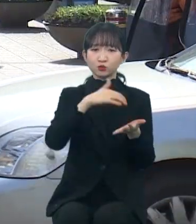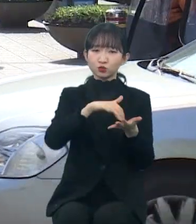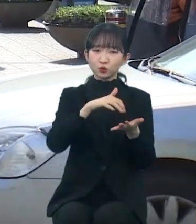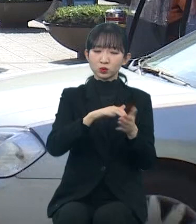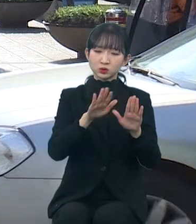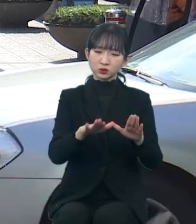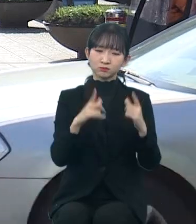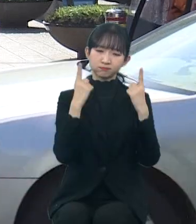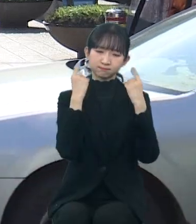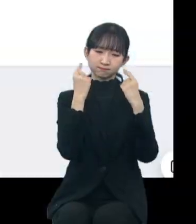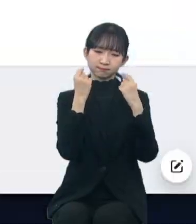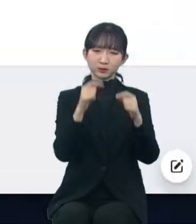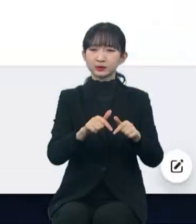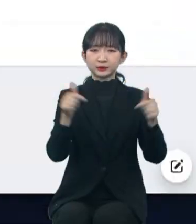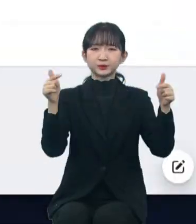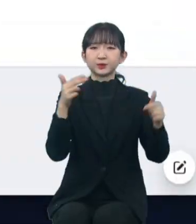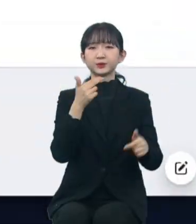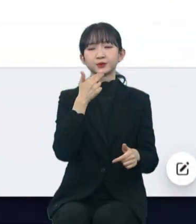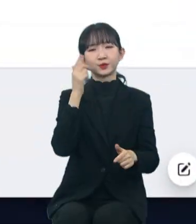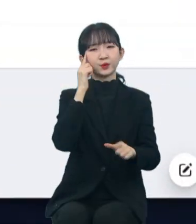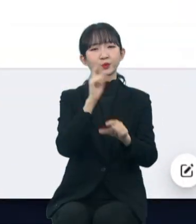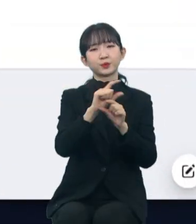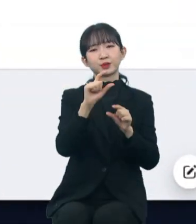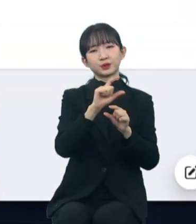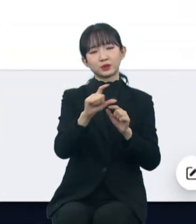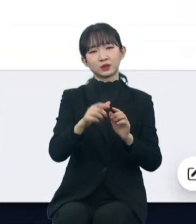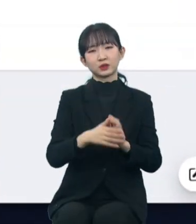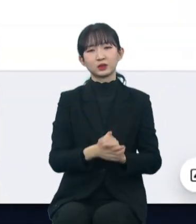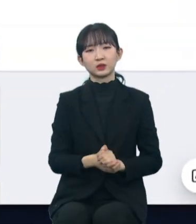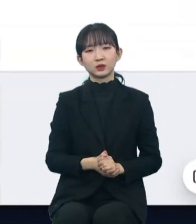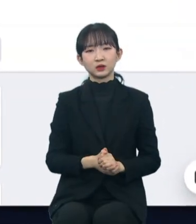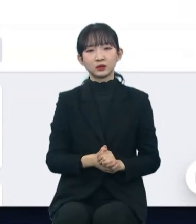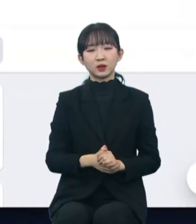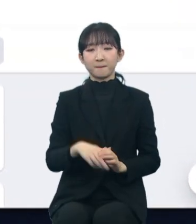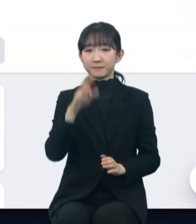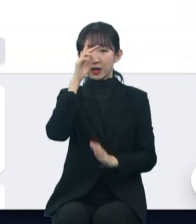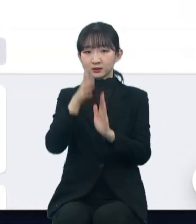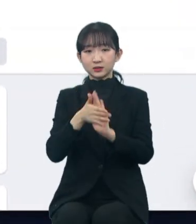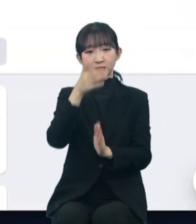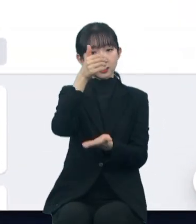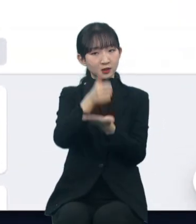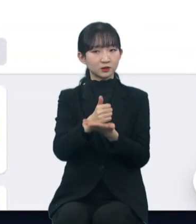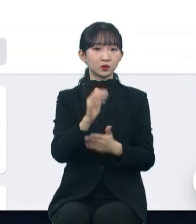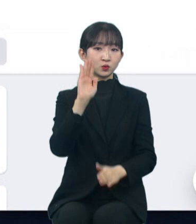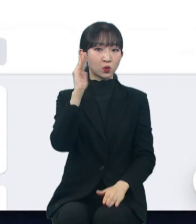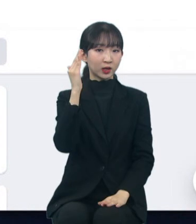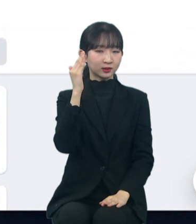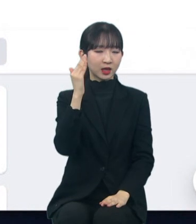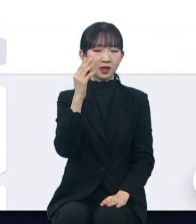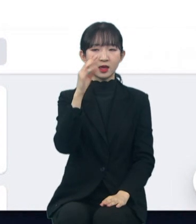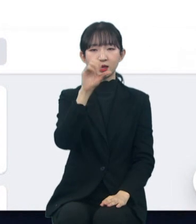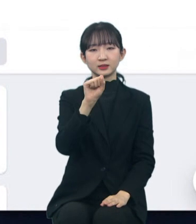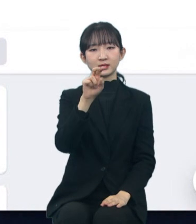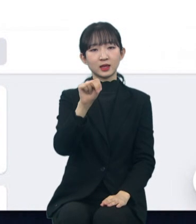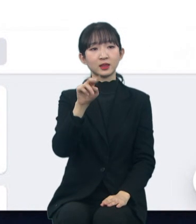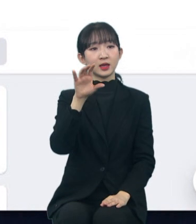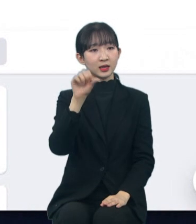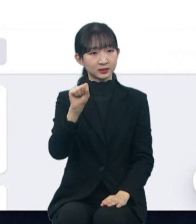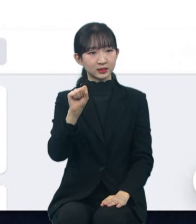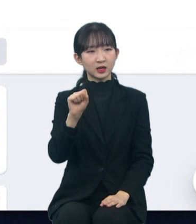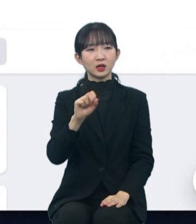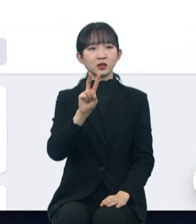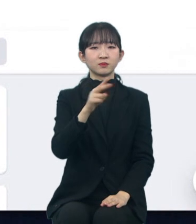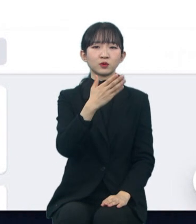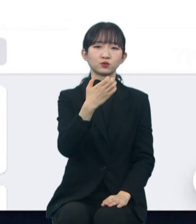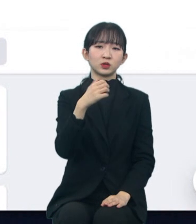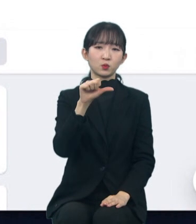고민이 깊습니다. 박남춘 인천시장은 최근 자신의 SNS에서 현재 인천시 인구는 295만 명 이상을